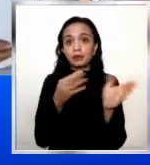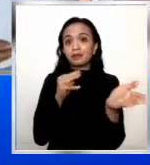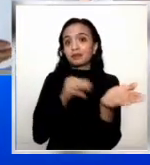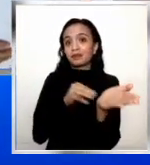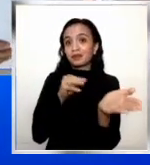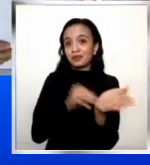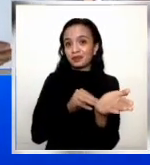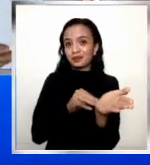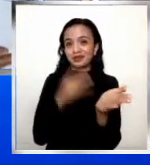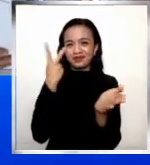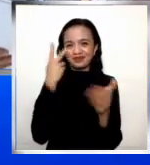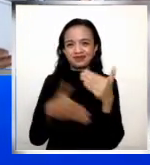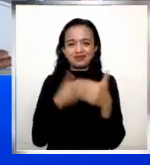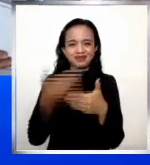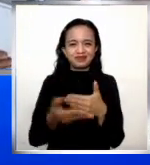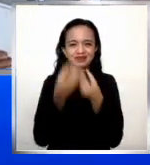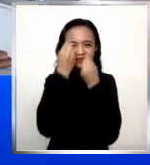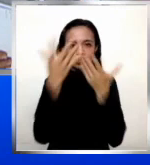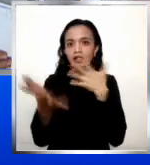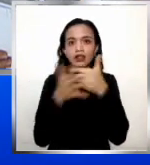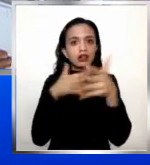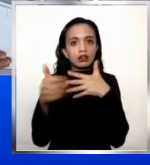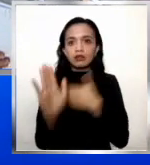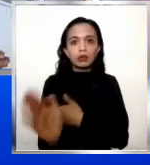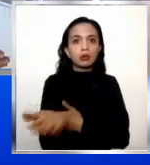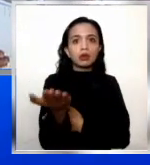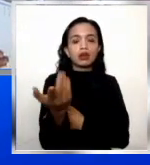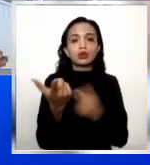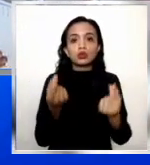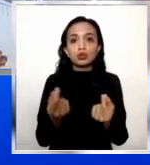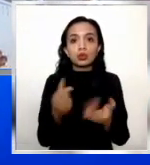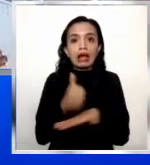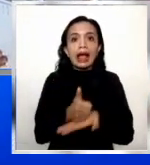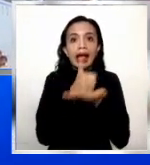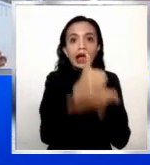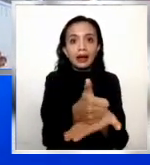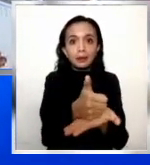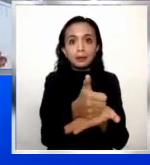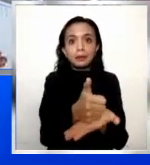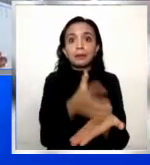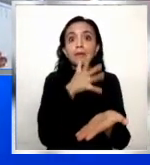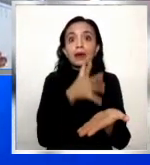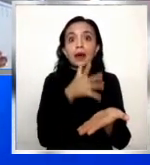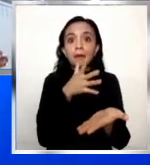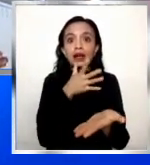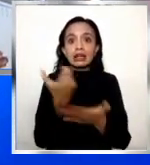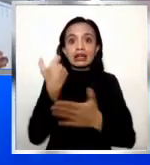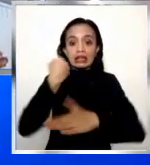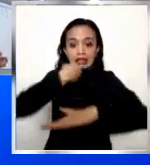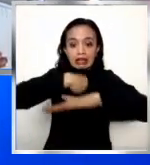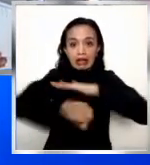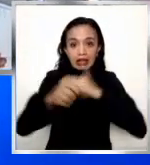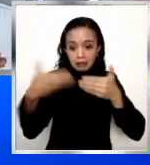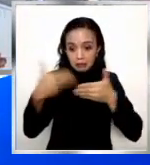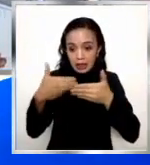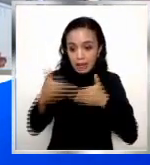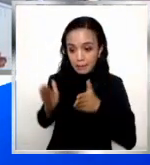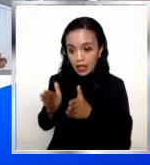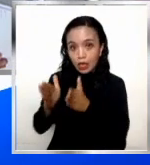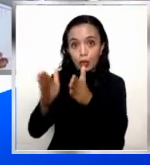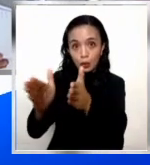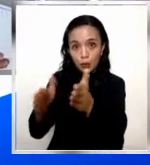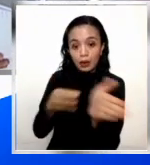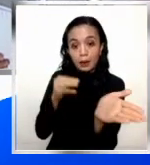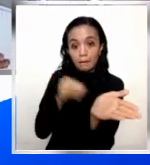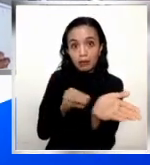ibabalita. Kahit madaling araw pa lang noon, agad siyang sumaklolo sa isang ginang na nanganak sa gilid ng kalsada. Sa tulong ng midwife,